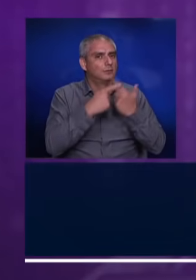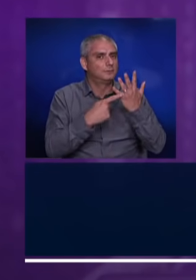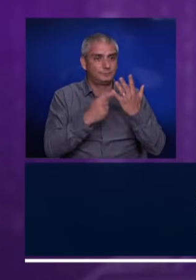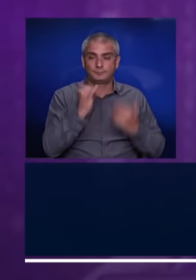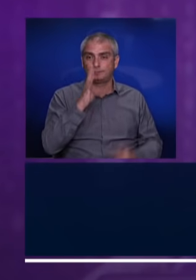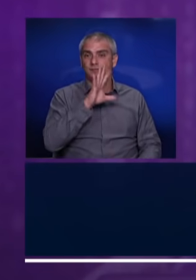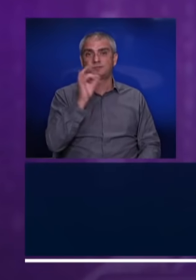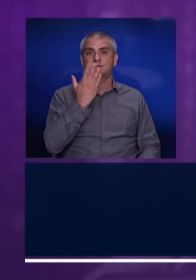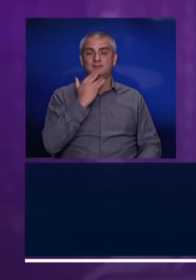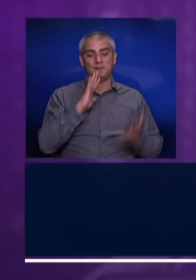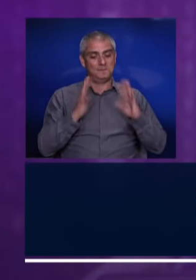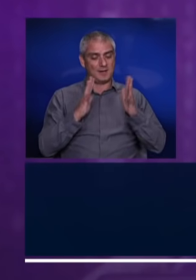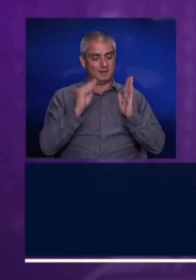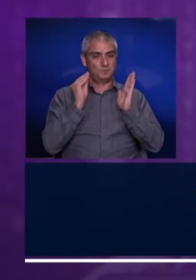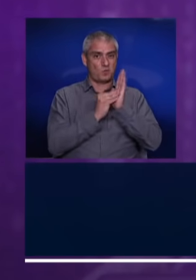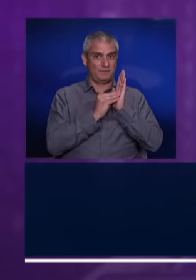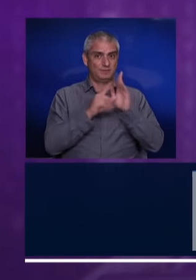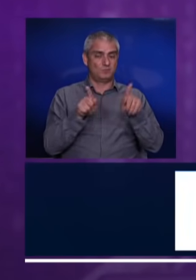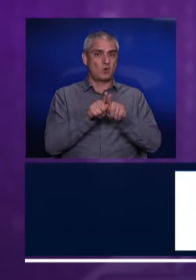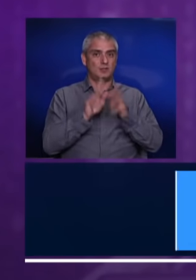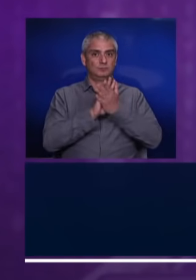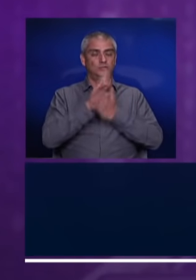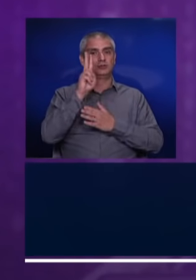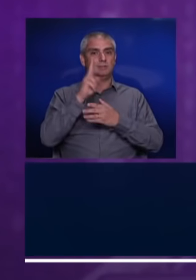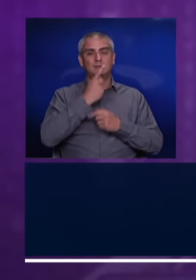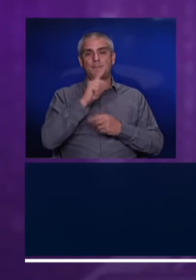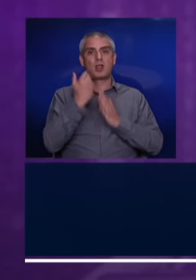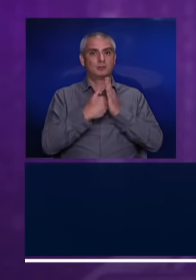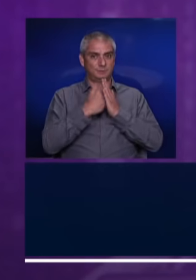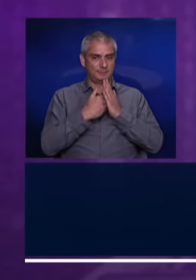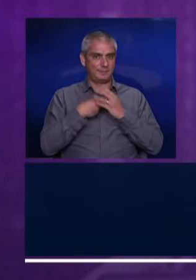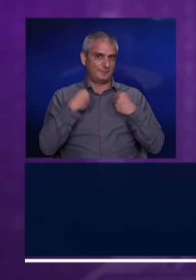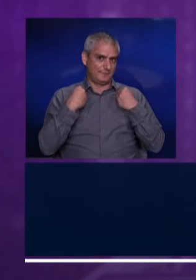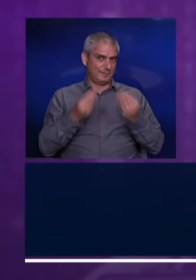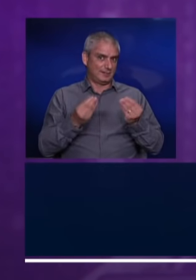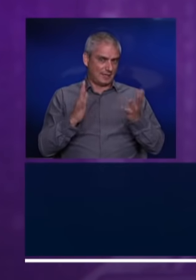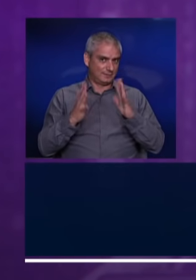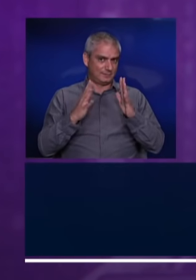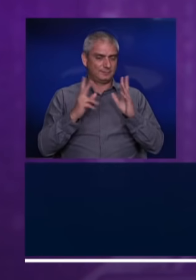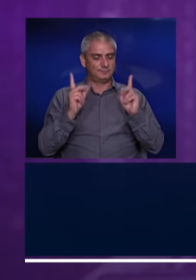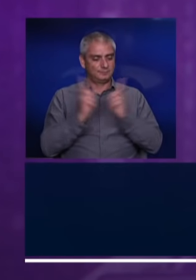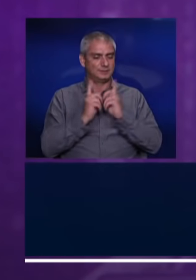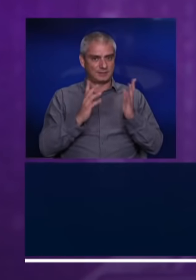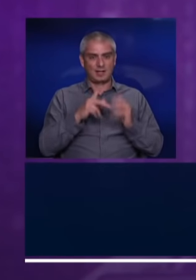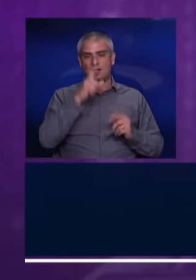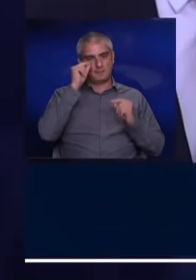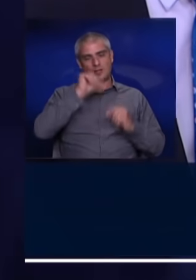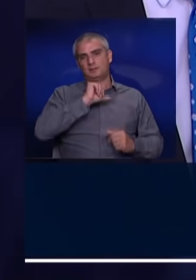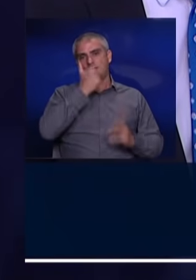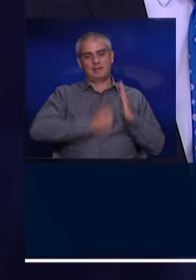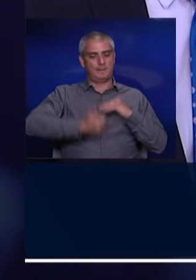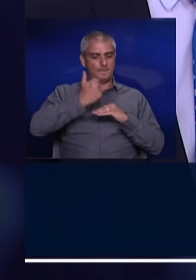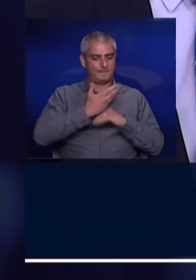500 ישראלים בערך מופיעים באותם 12 מיליון מסמכים, אז ניתן ככה מדגם קצר. ברקת הוא הפוליטיקאי הבכיר